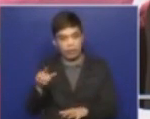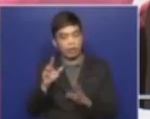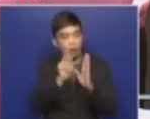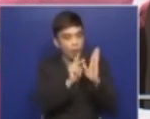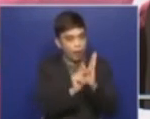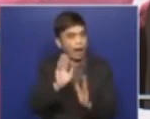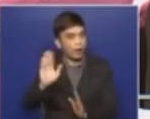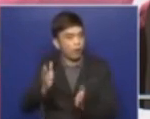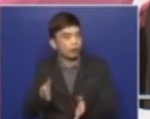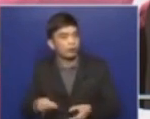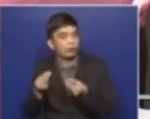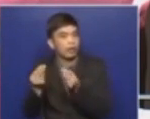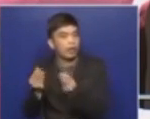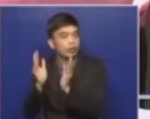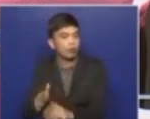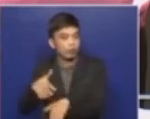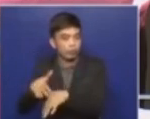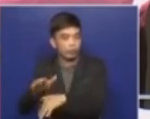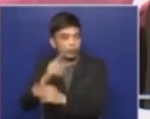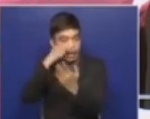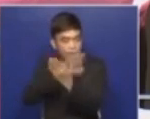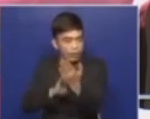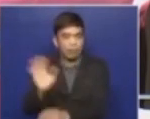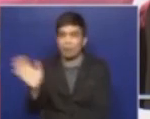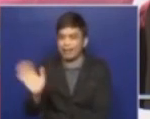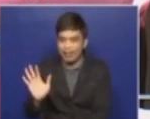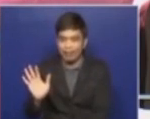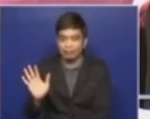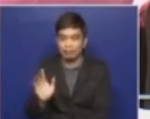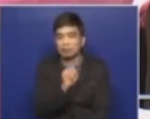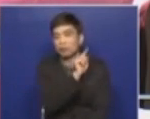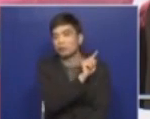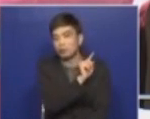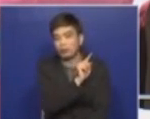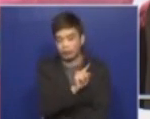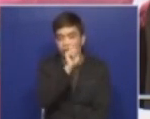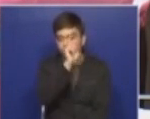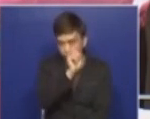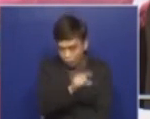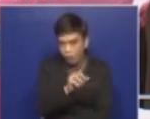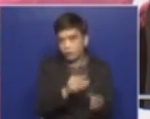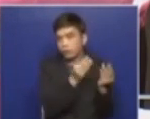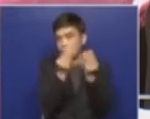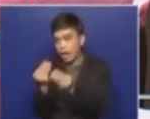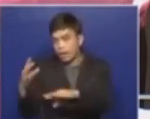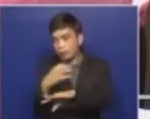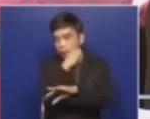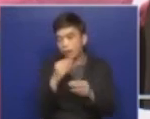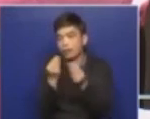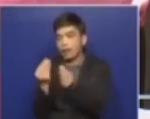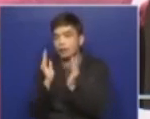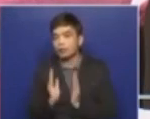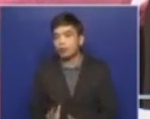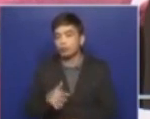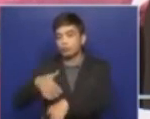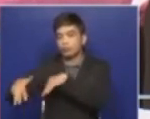ทั้งประเทศวันนี้ถึงเวลาแล้วค่ะที่ท่านต้องคายและคืนอำนาจให้กับประชาชนสำหรับท่านส